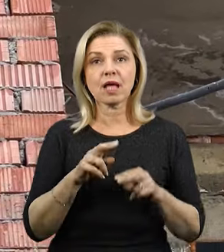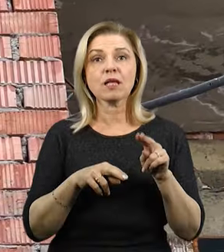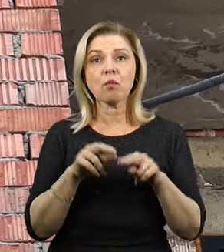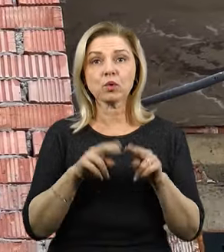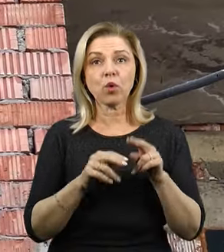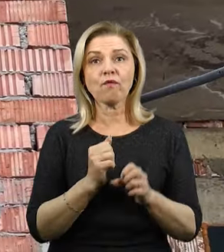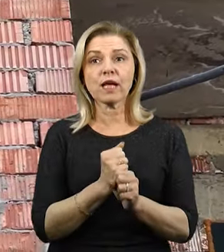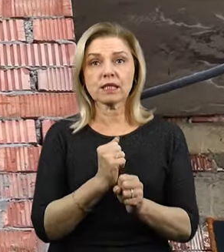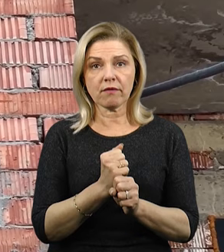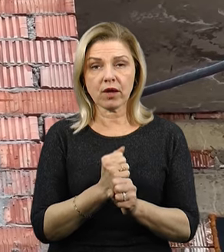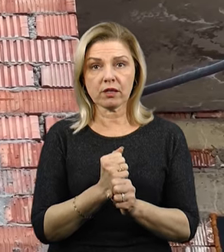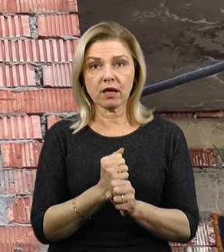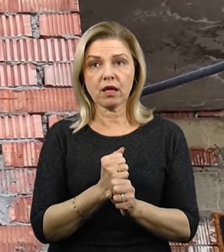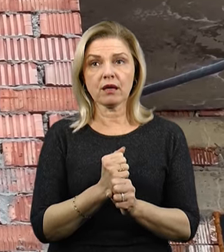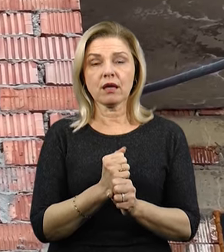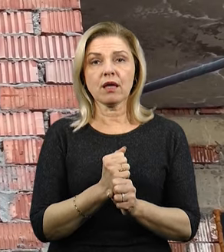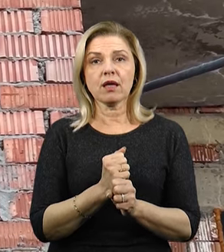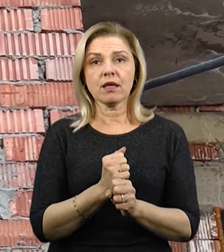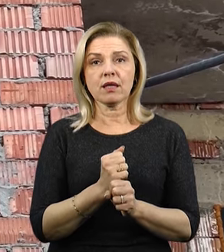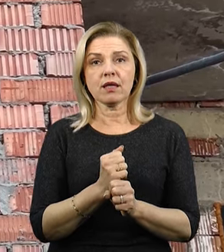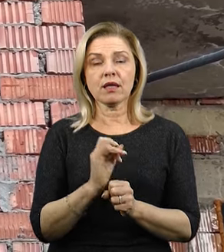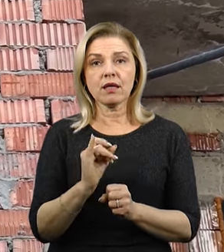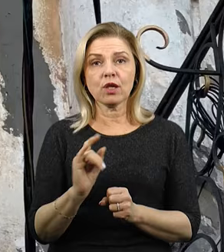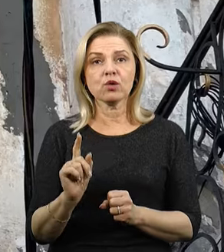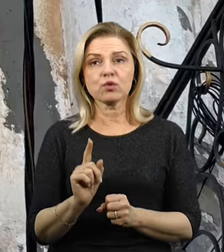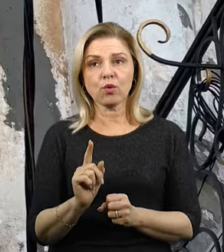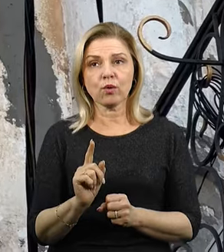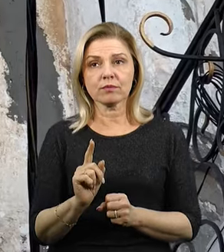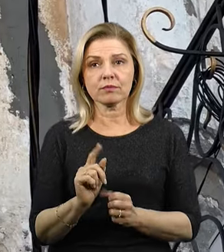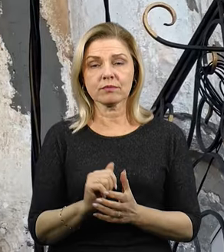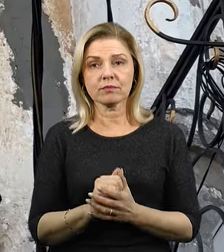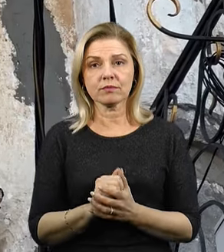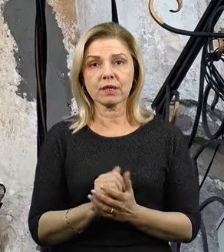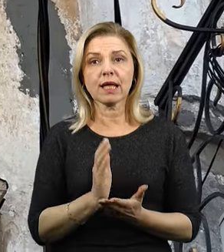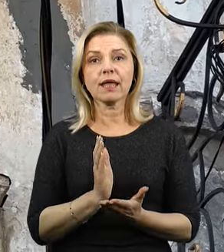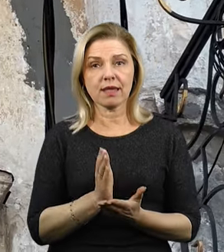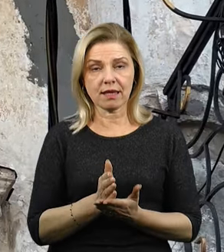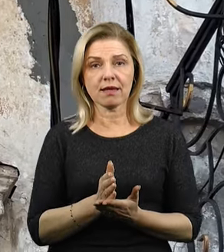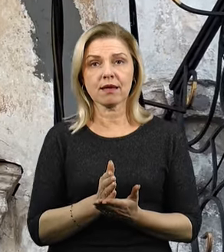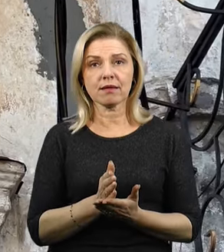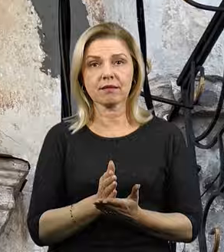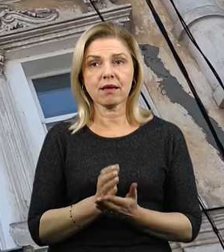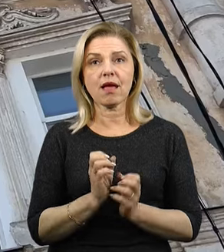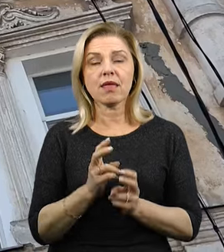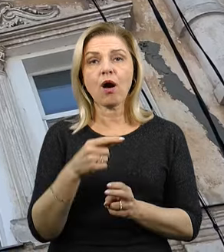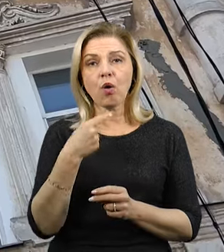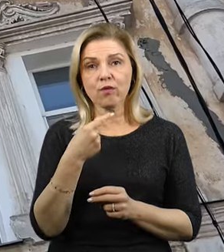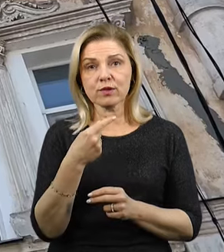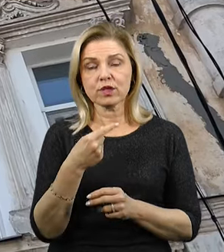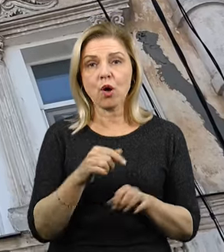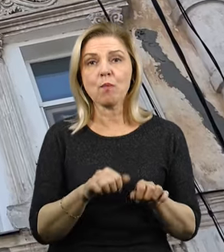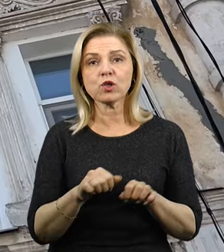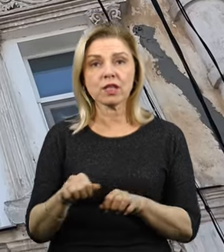забудова здійснюється в ореалі історичної забудови і що є Как говориться